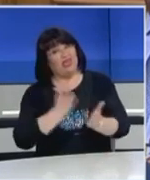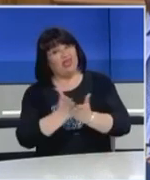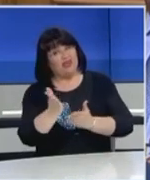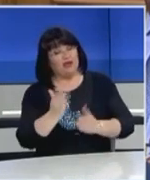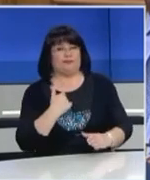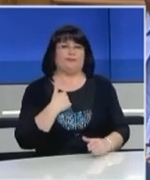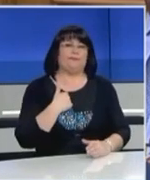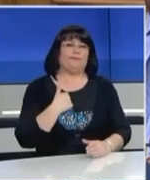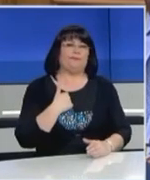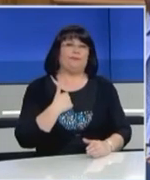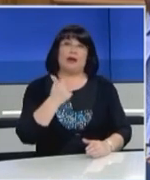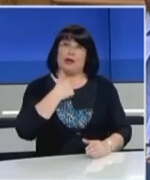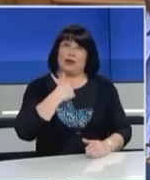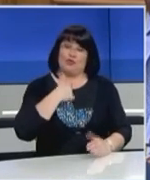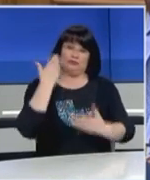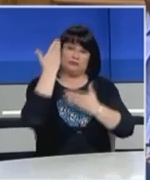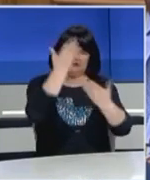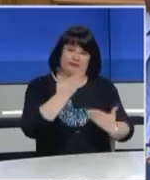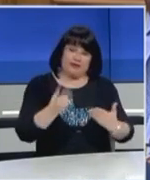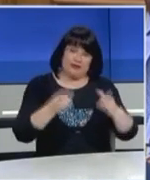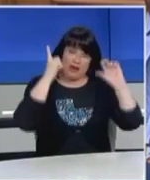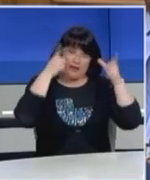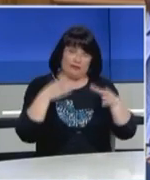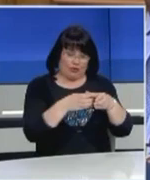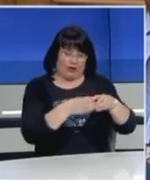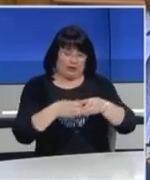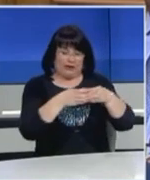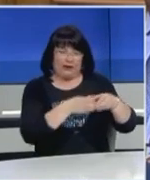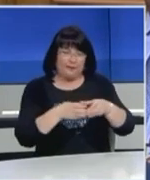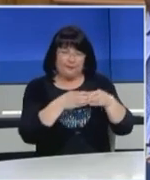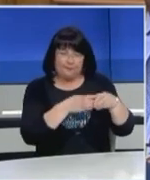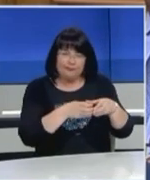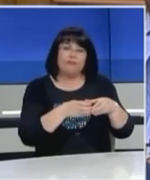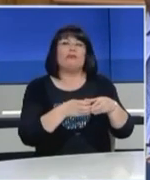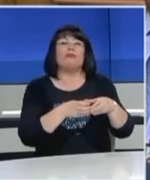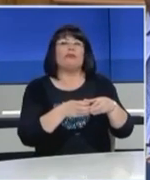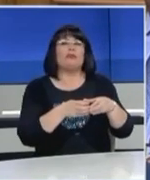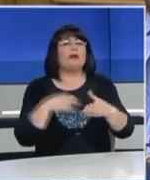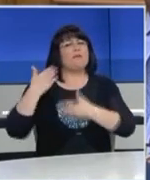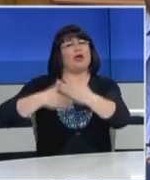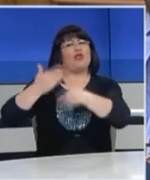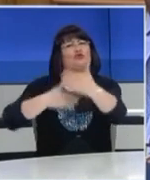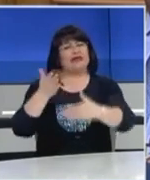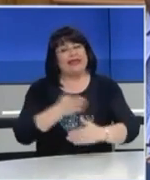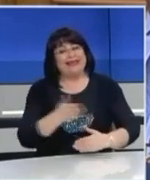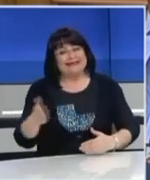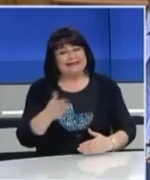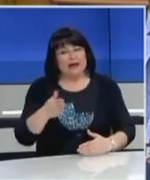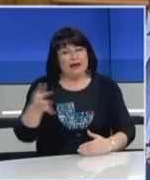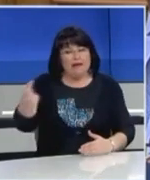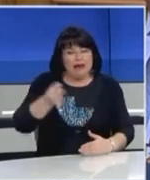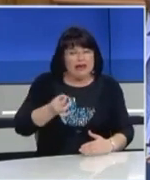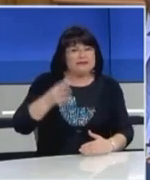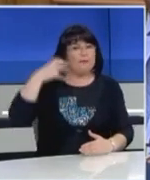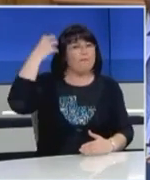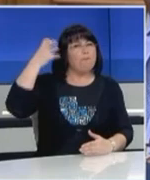τιμή να εκπροσωπώ, η οποία ναι, ενσωματώνει και αυτό το οποίο ονομάζουμε παραδοσιακή δεξιά, αφήνεται το υπονοούμενο ότι